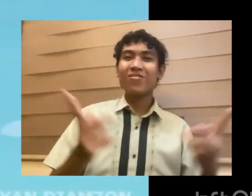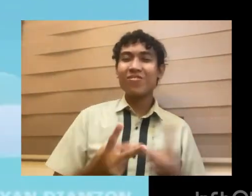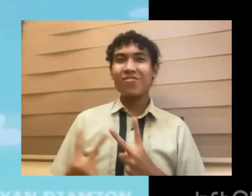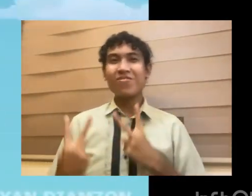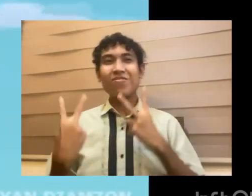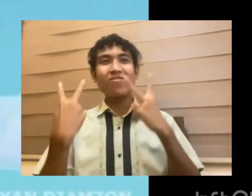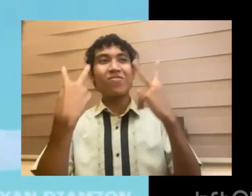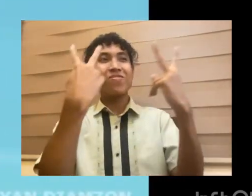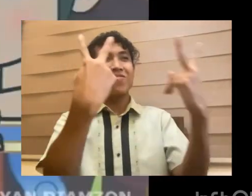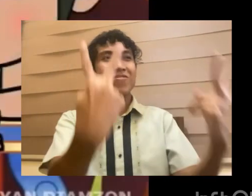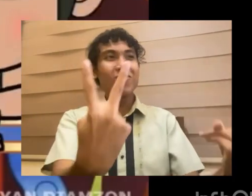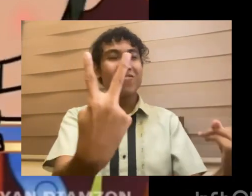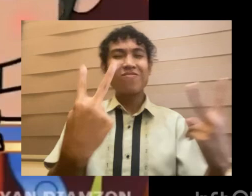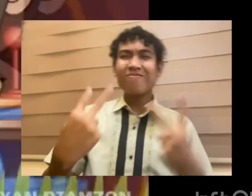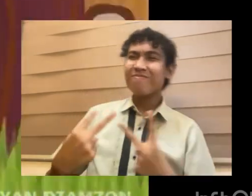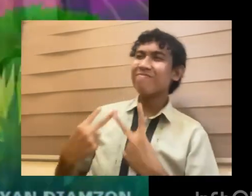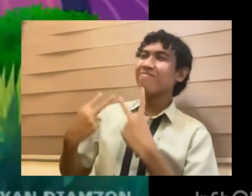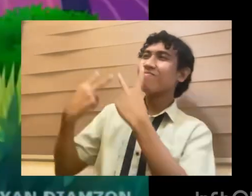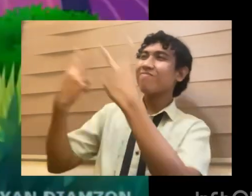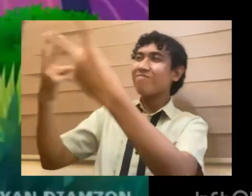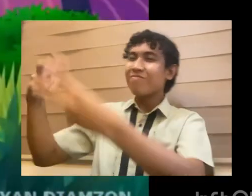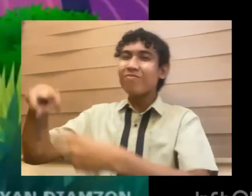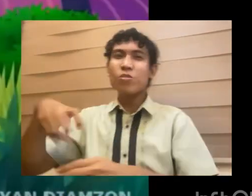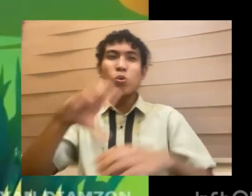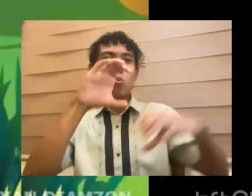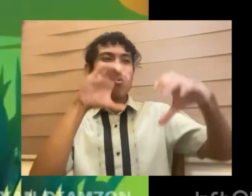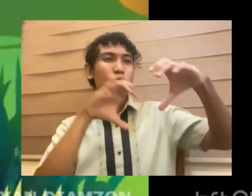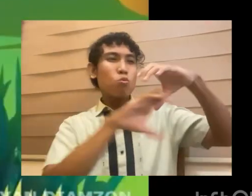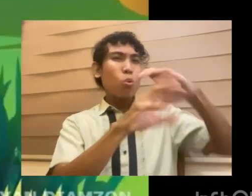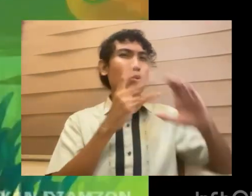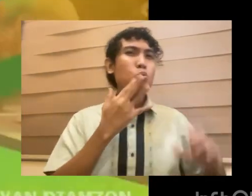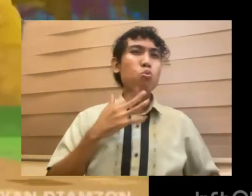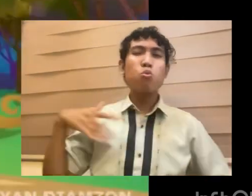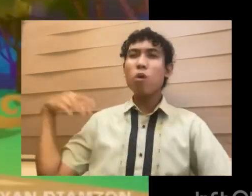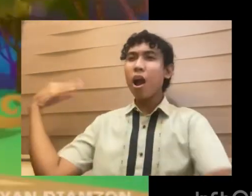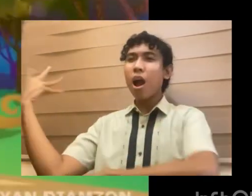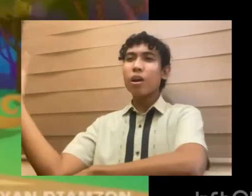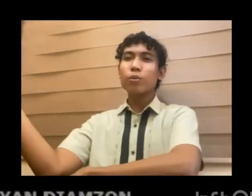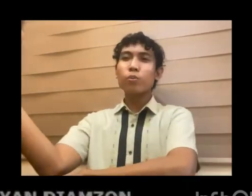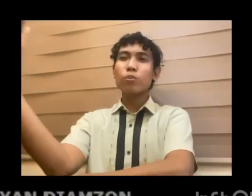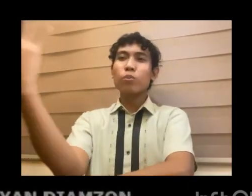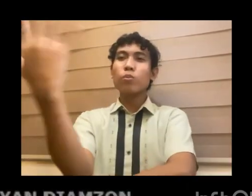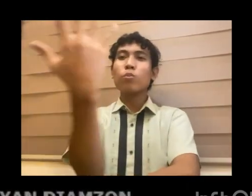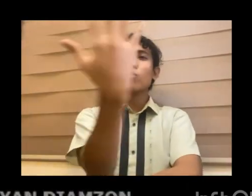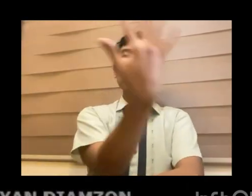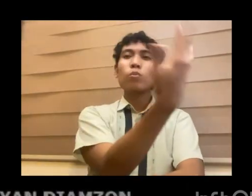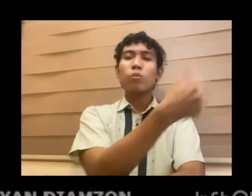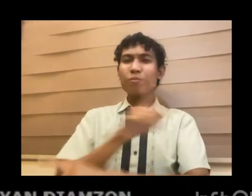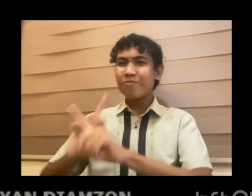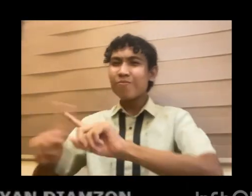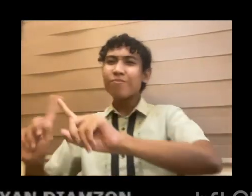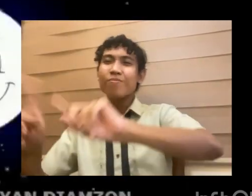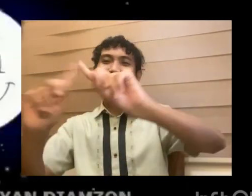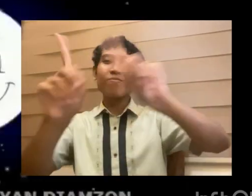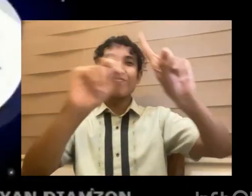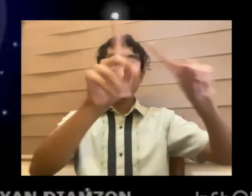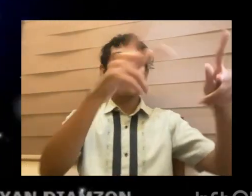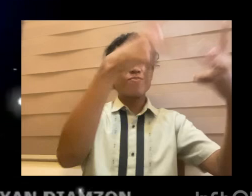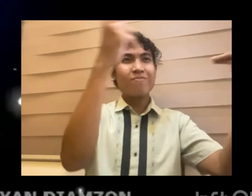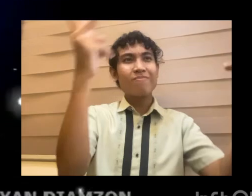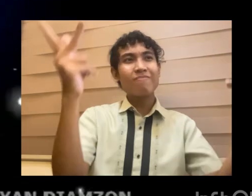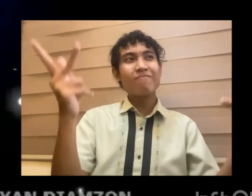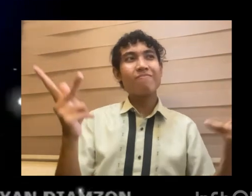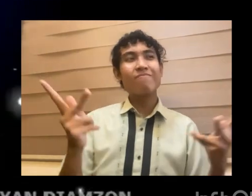Sakay-sakay ng kanyang magic silya. Mga kuwebang makukulay, mga mansyon sa gitna ng gubat, at sari-saring lugar na